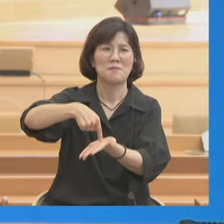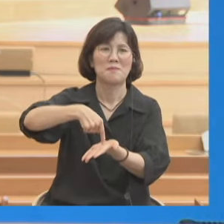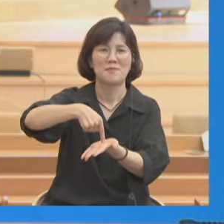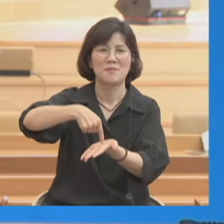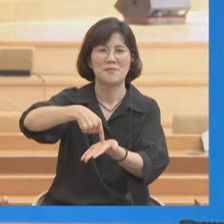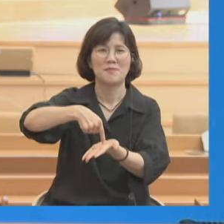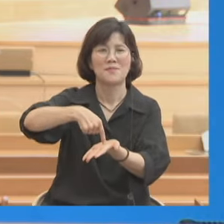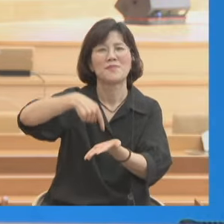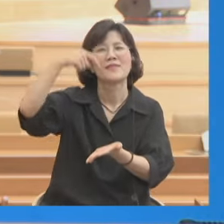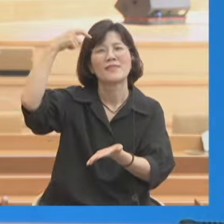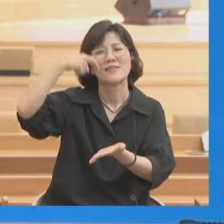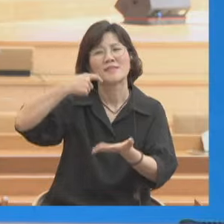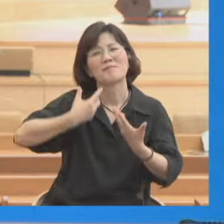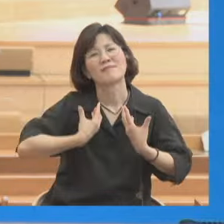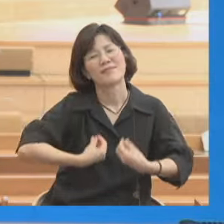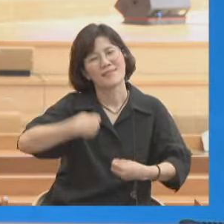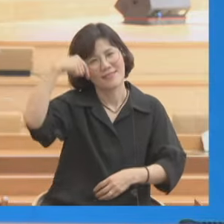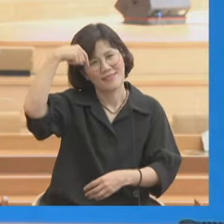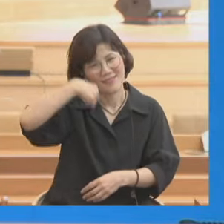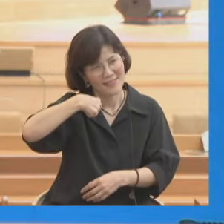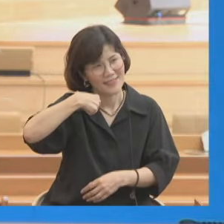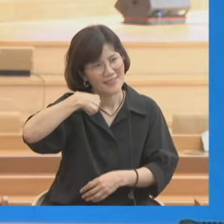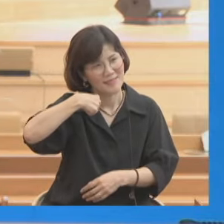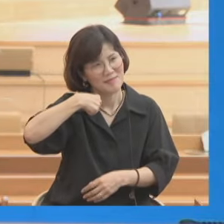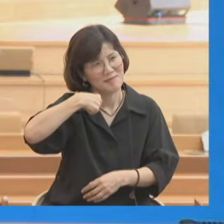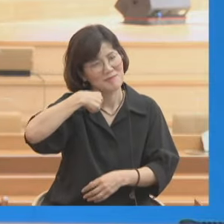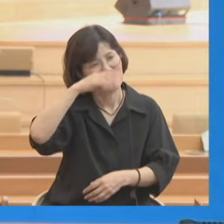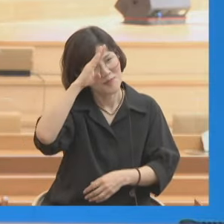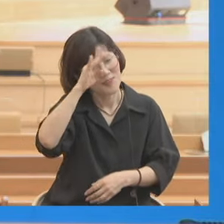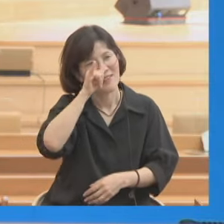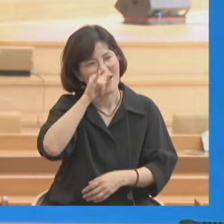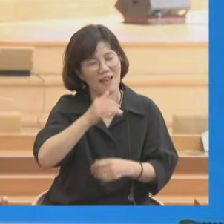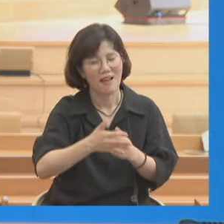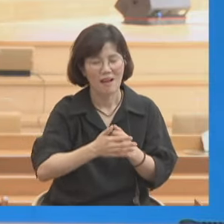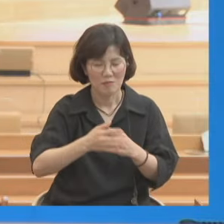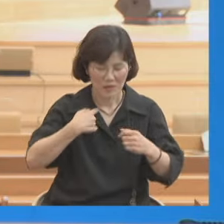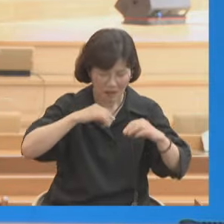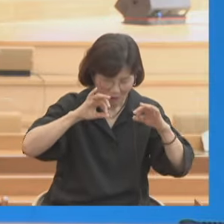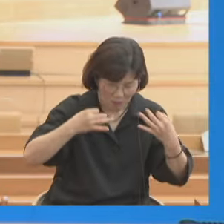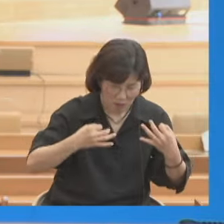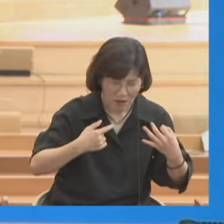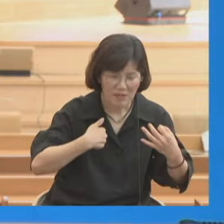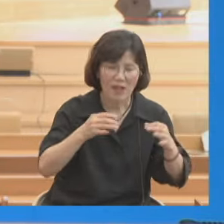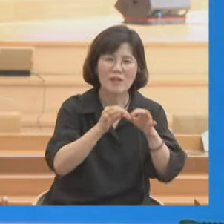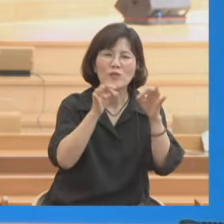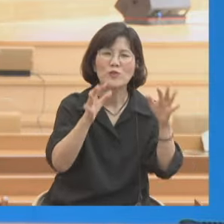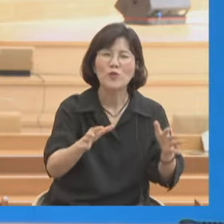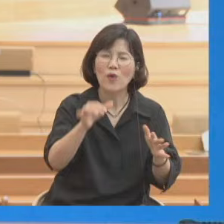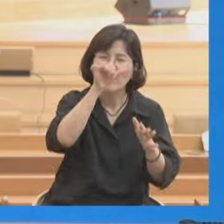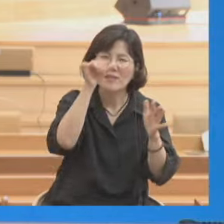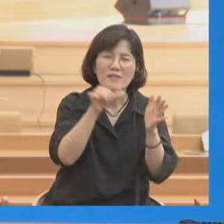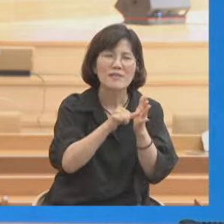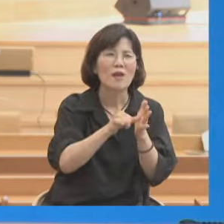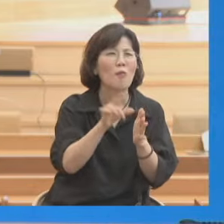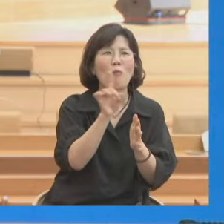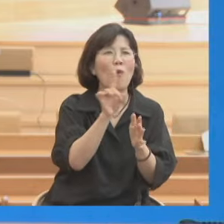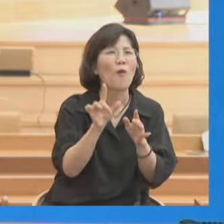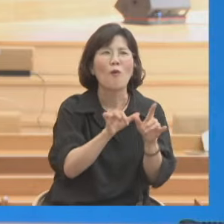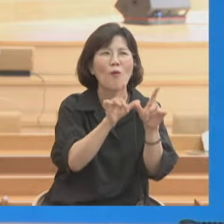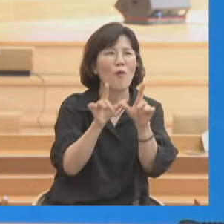그제서야 비로소 자기에게 물어요. 지난 내 인생에 대해서 나는 그동안 뭐 하며 살아왔는가. 그런 후회가